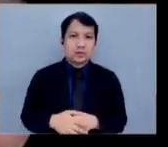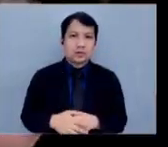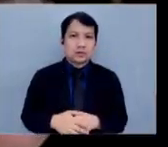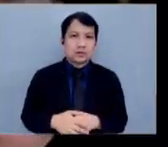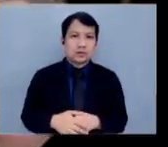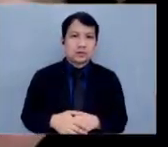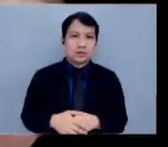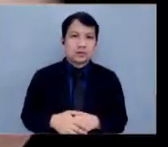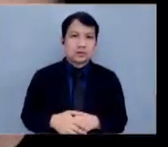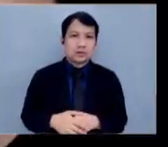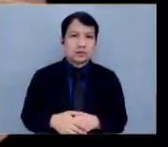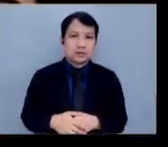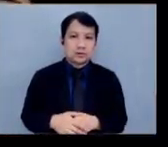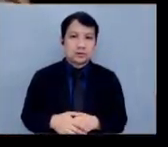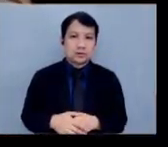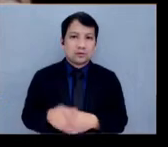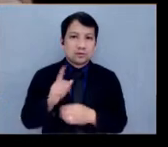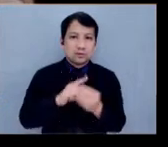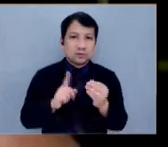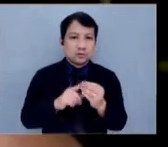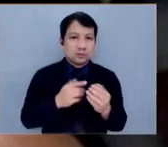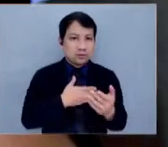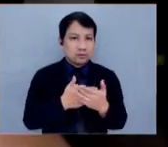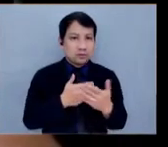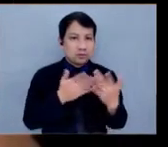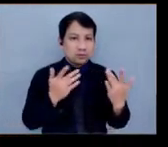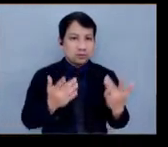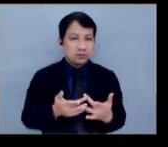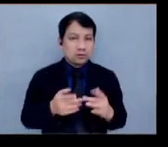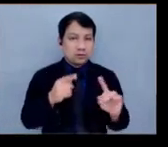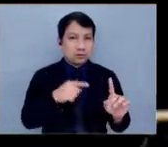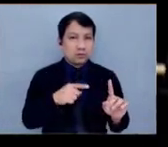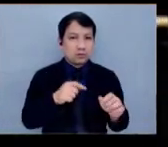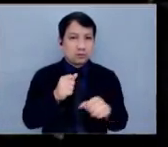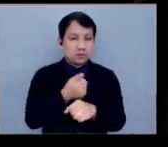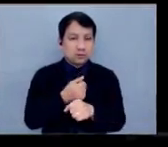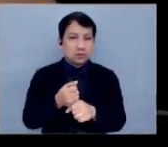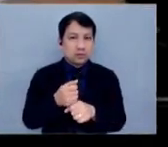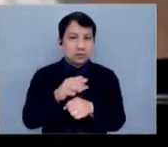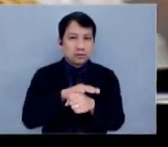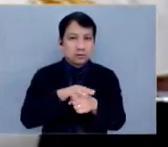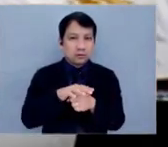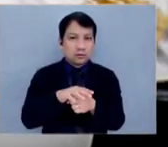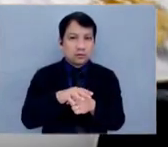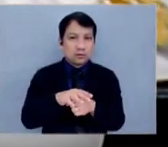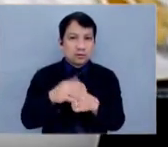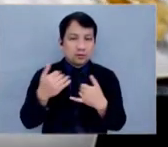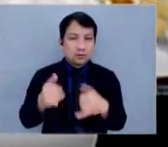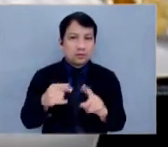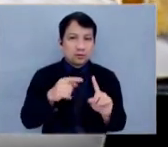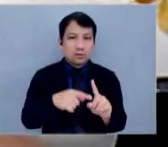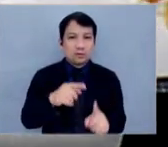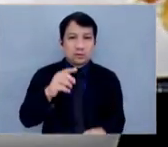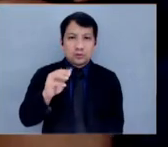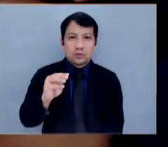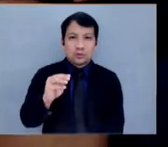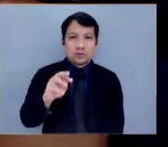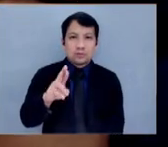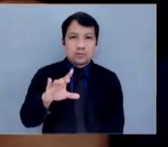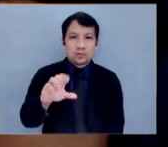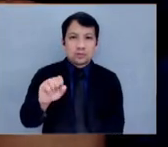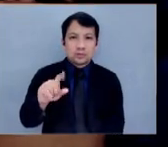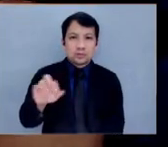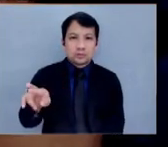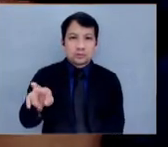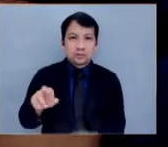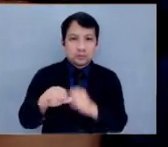yan, malapit sa puso ng isa sa mga gaganap sa local staging ng play na si Marquis Troop, na isa ring kilalang advocate